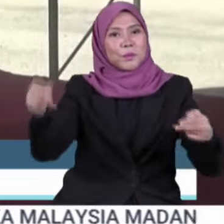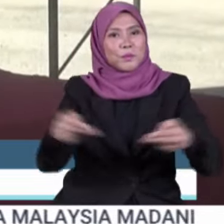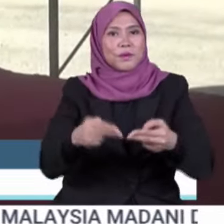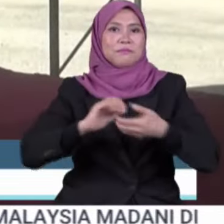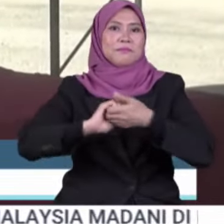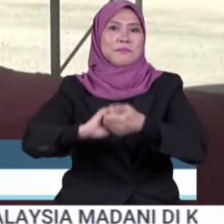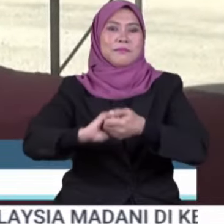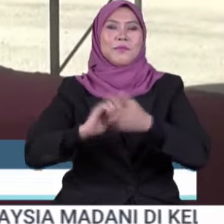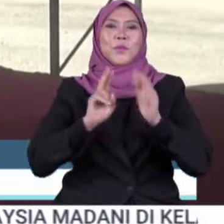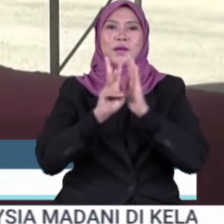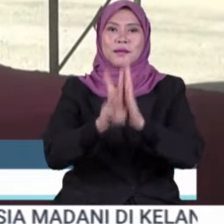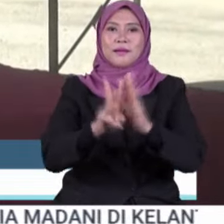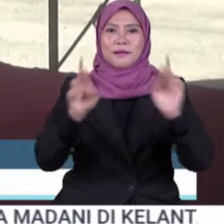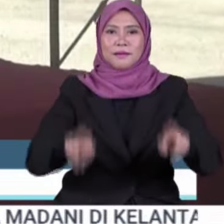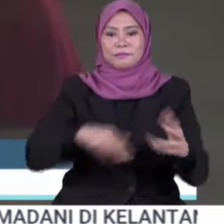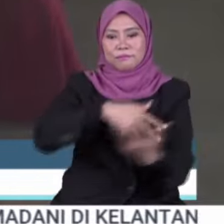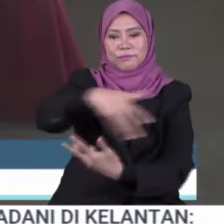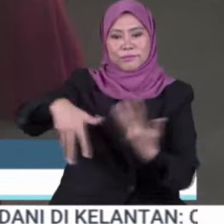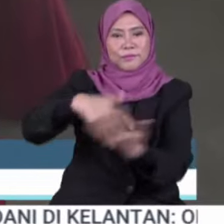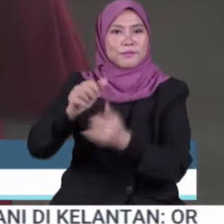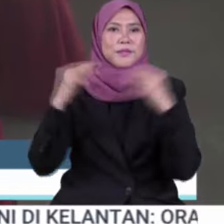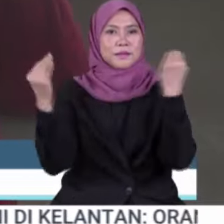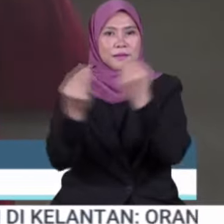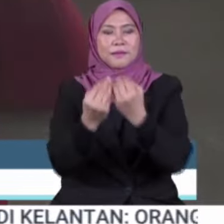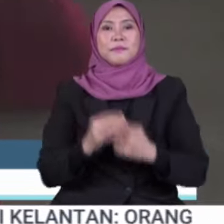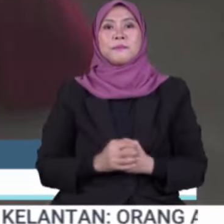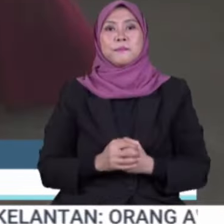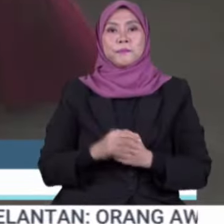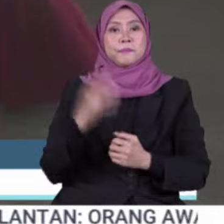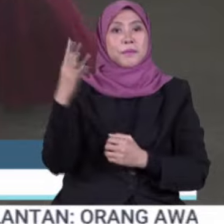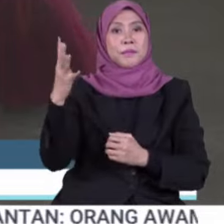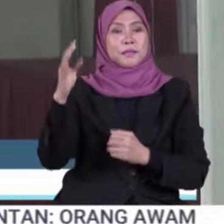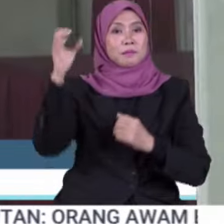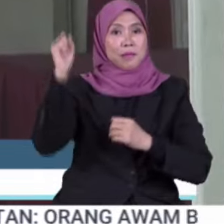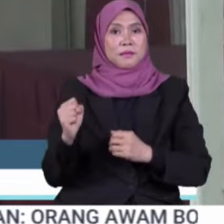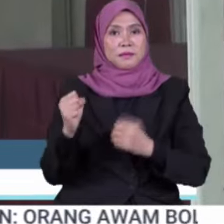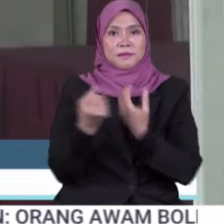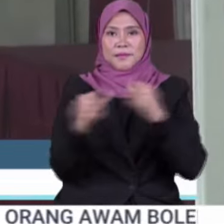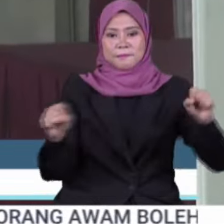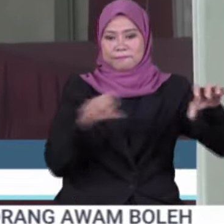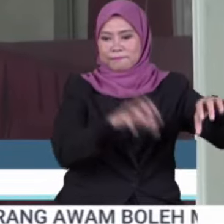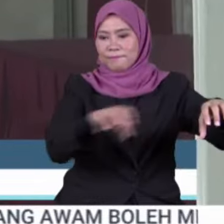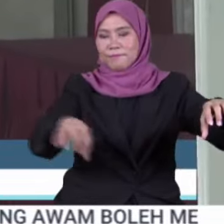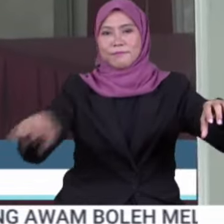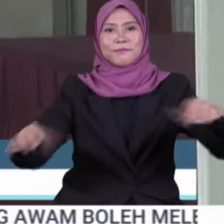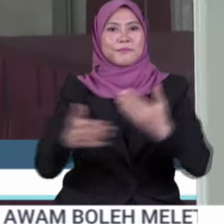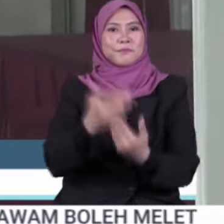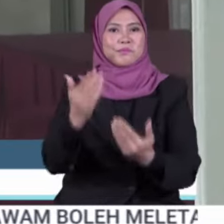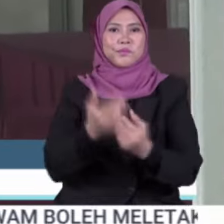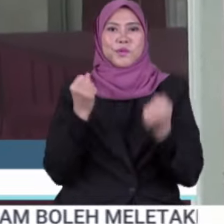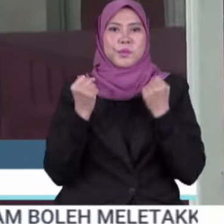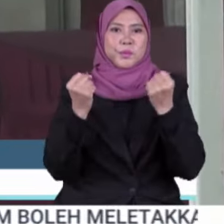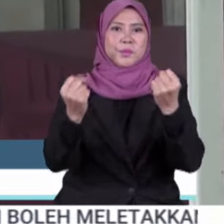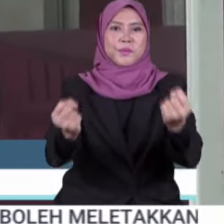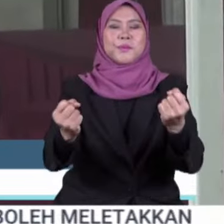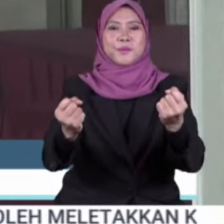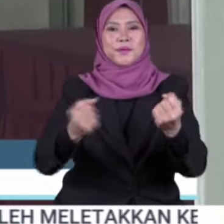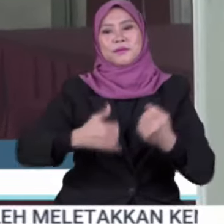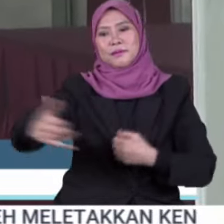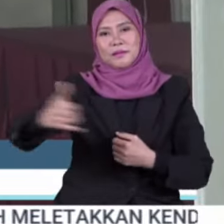wakil rakyat dengan masyarakat. 14 buah bas perantara di 4 lokasi disediakan bagi memudahkan perjalanan